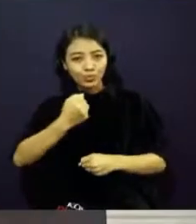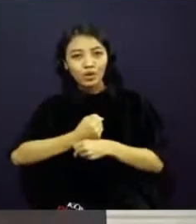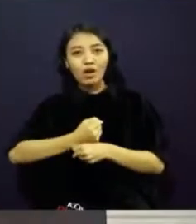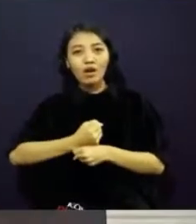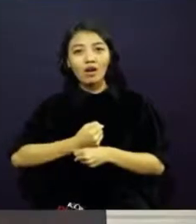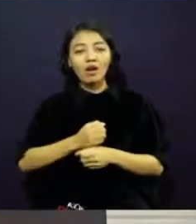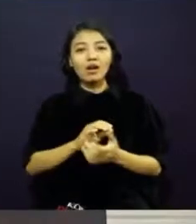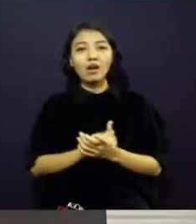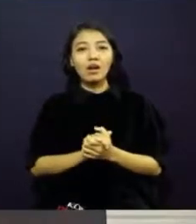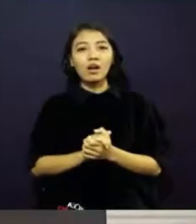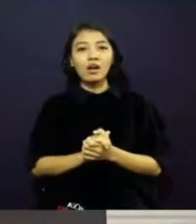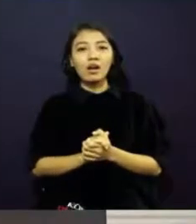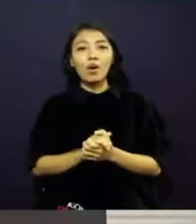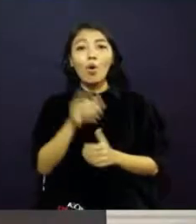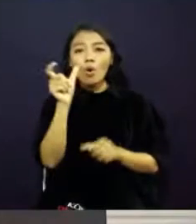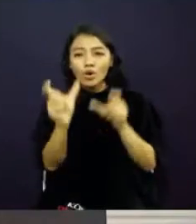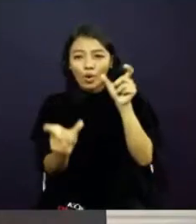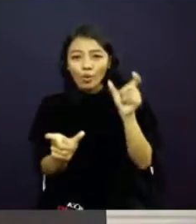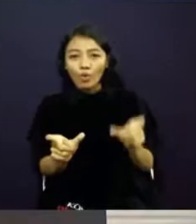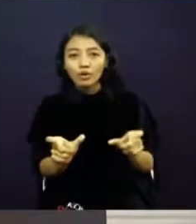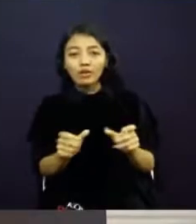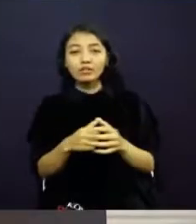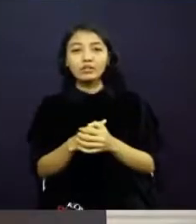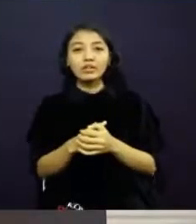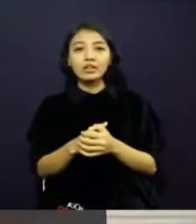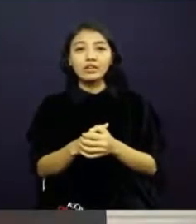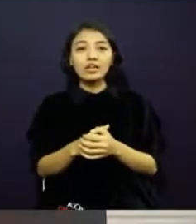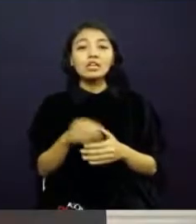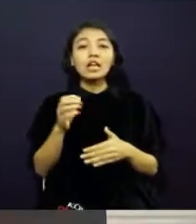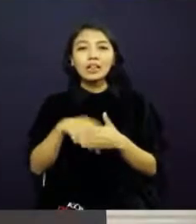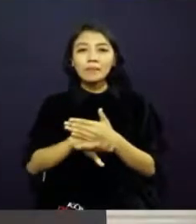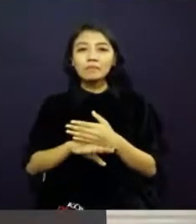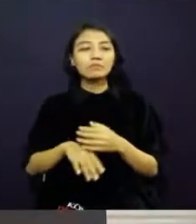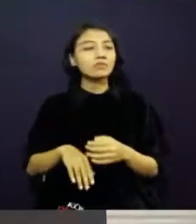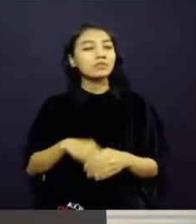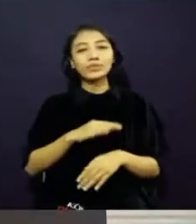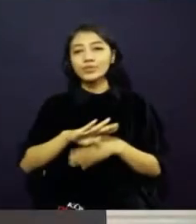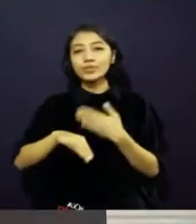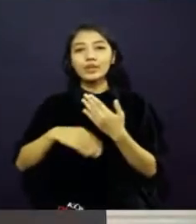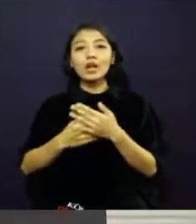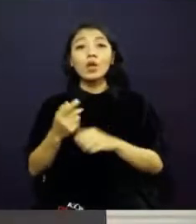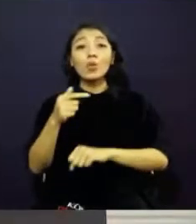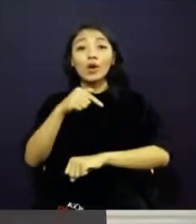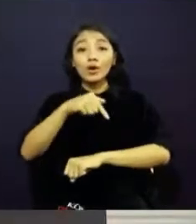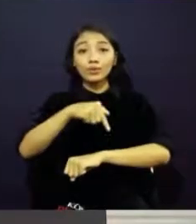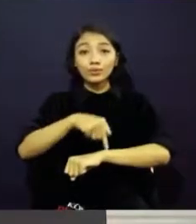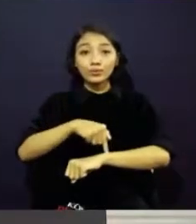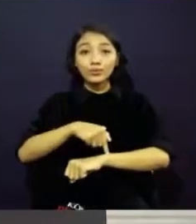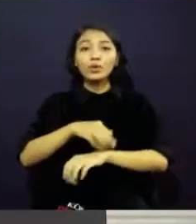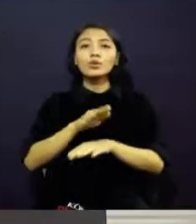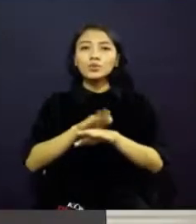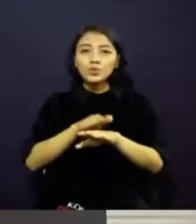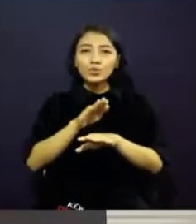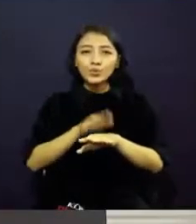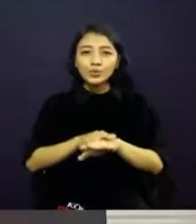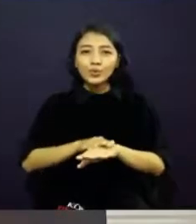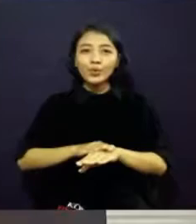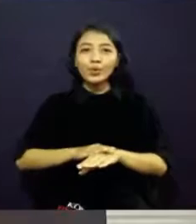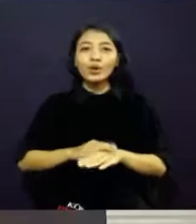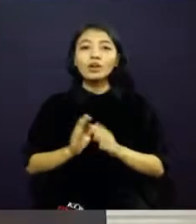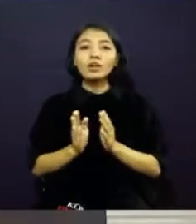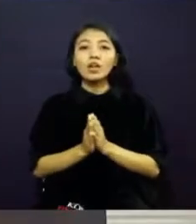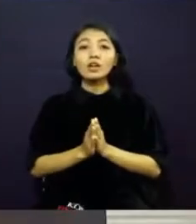dalam segala kondisi usia ataupun suku yang berada di hadapan tahta